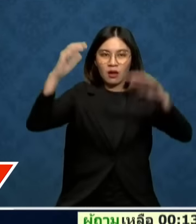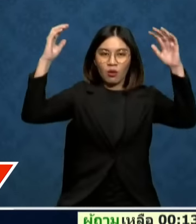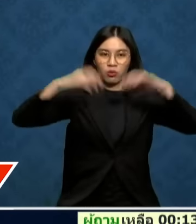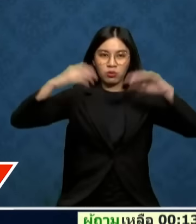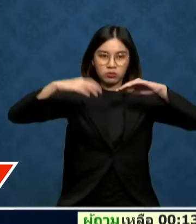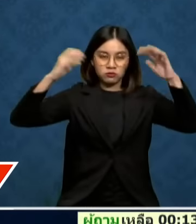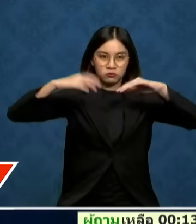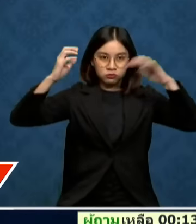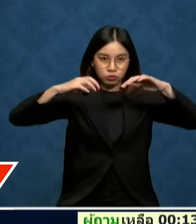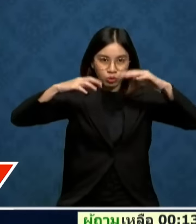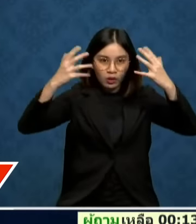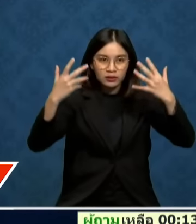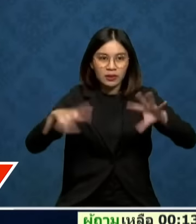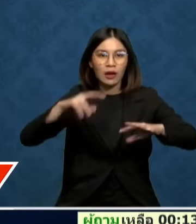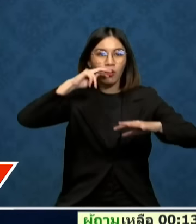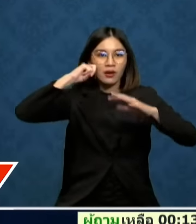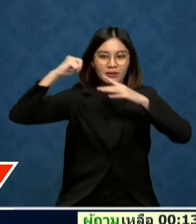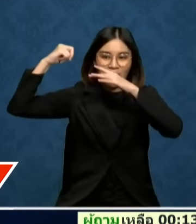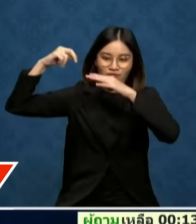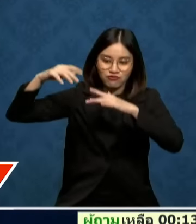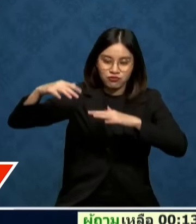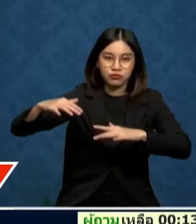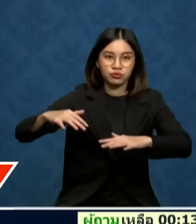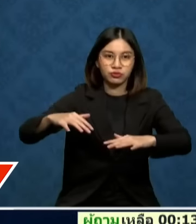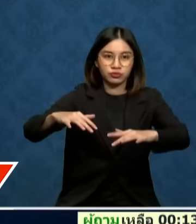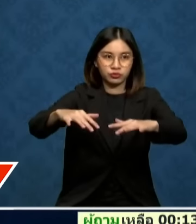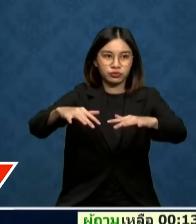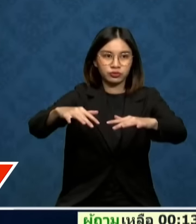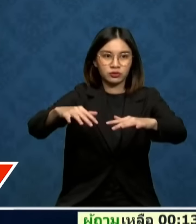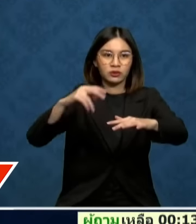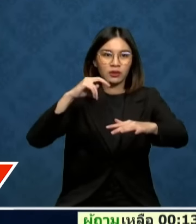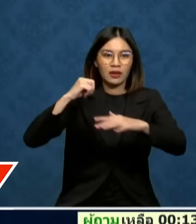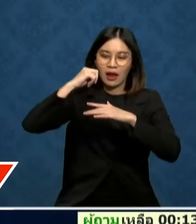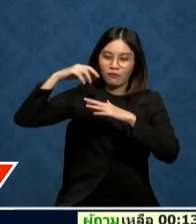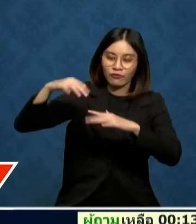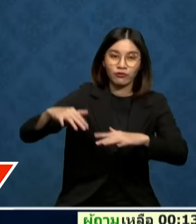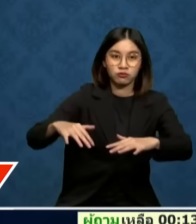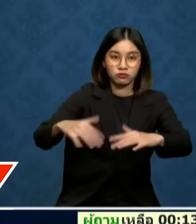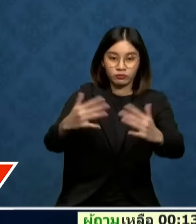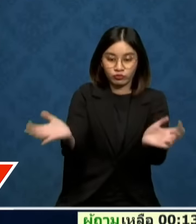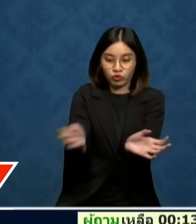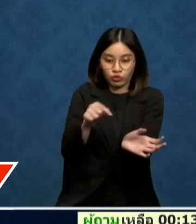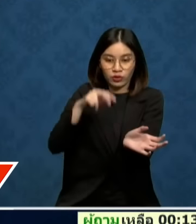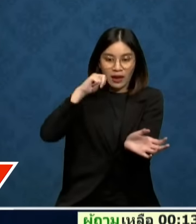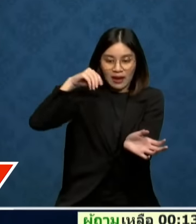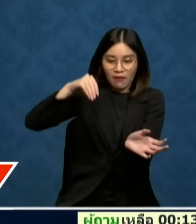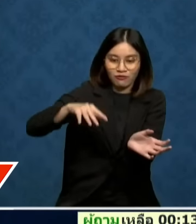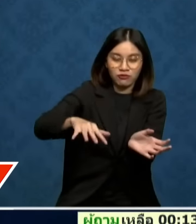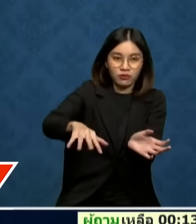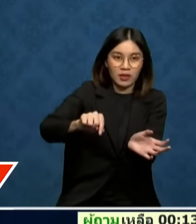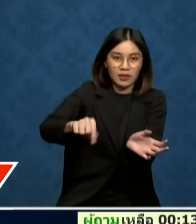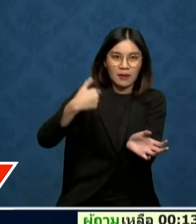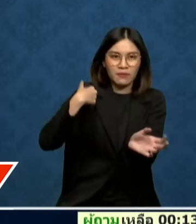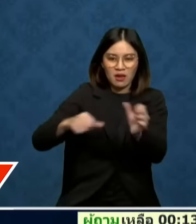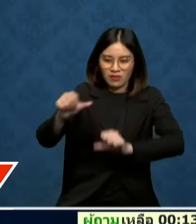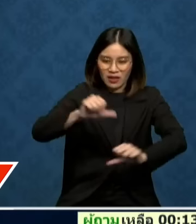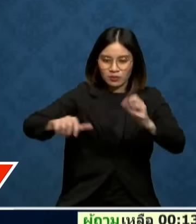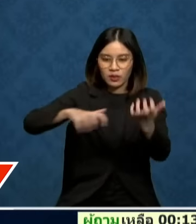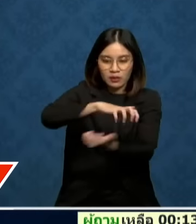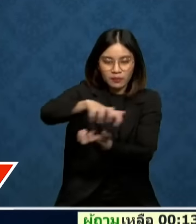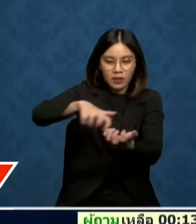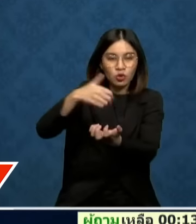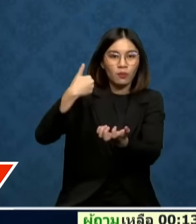หนักจนกระทั่งมีน้ำไหลซึมออกจากบ่อ2ซึ่งเป็นบ่อที่อยู่ติดกับบ่อดำในบ่อนี้มีสารเคมีปนเปื้อน